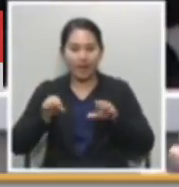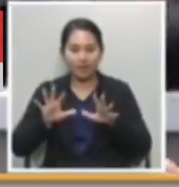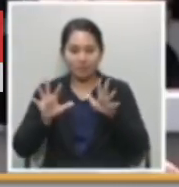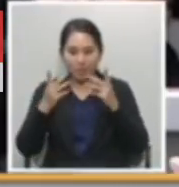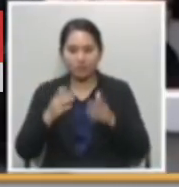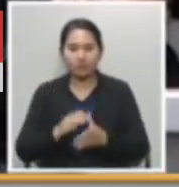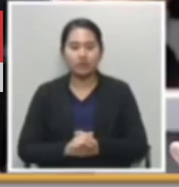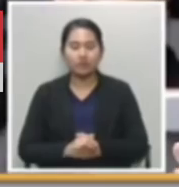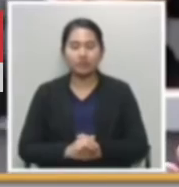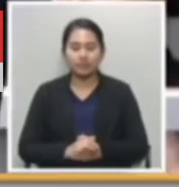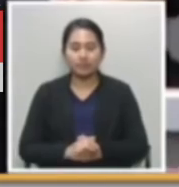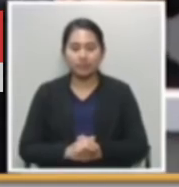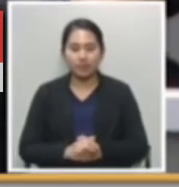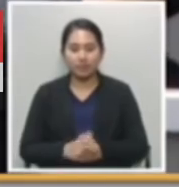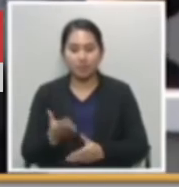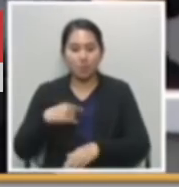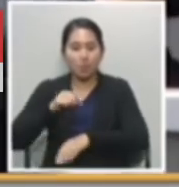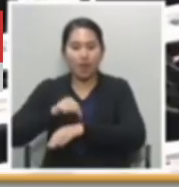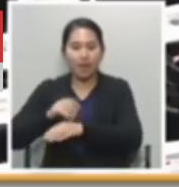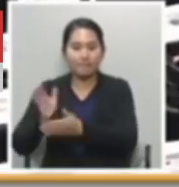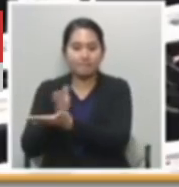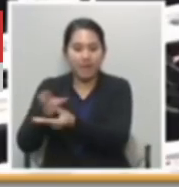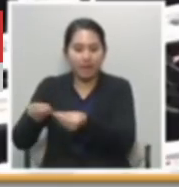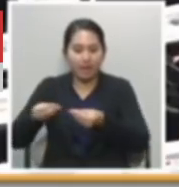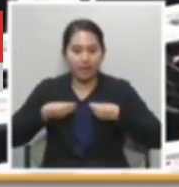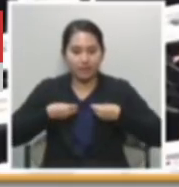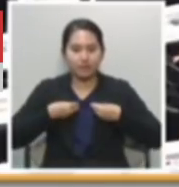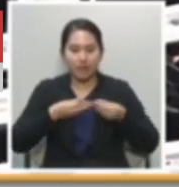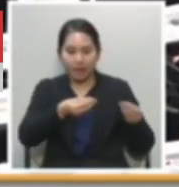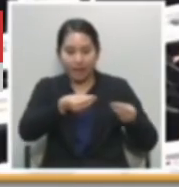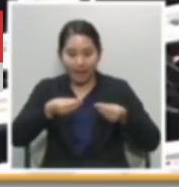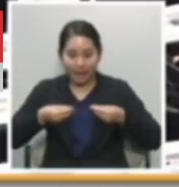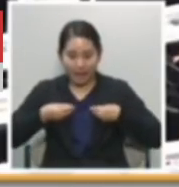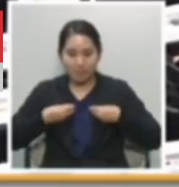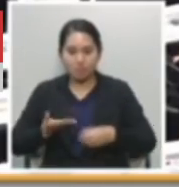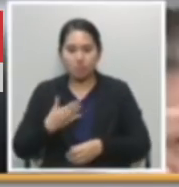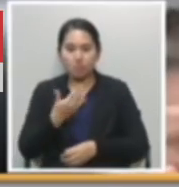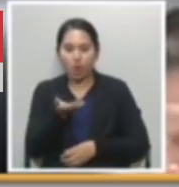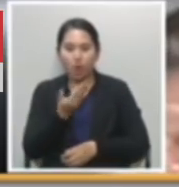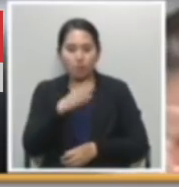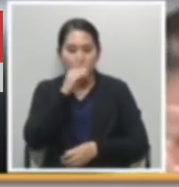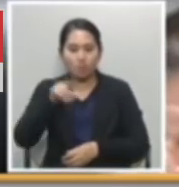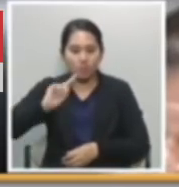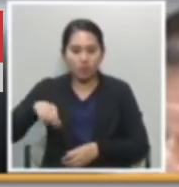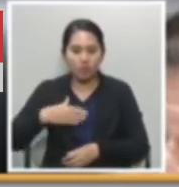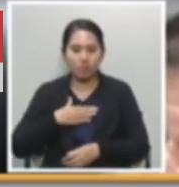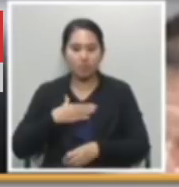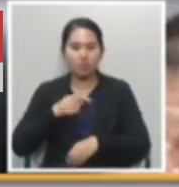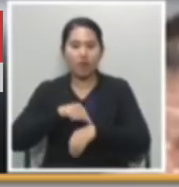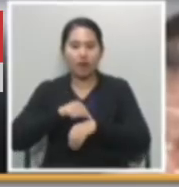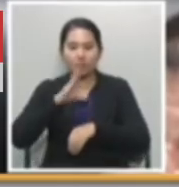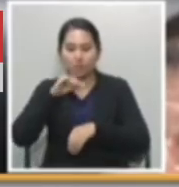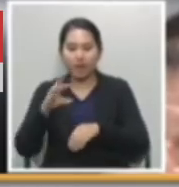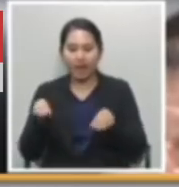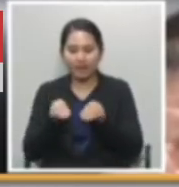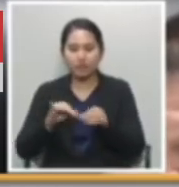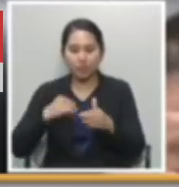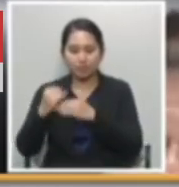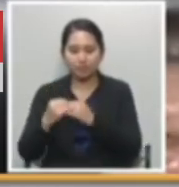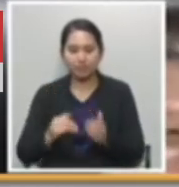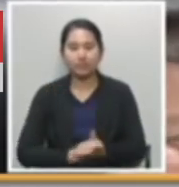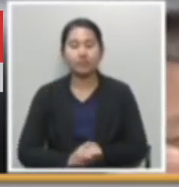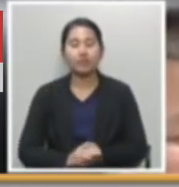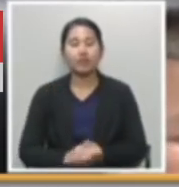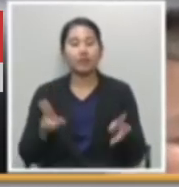เพื่อชาติแล้วก็ท่านพิเชษเชื้อเมืองพานผมขอแกเมื่อกี้เรียกว่าไม่ต้องพูดแต่ผมจะไม่ใช้เวลาเยอะจะจบแล้ว